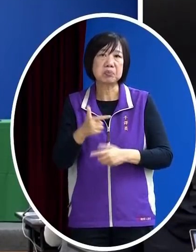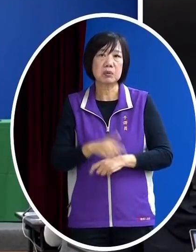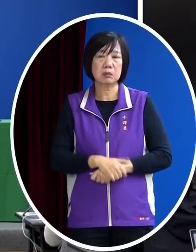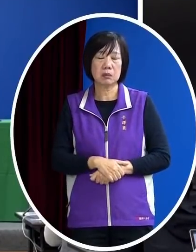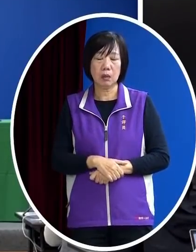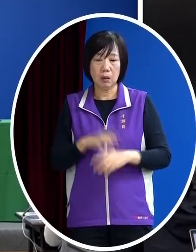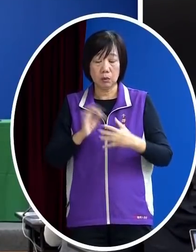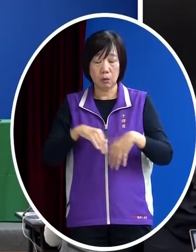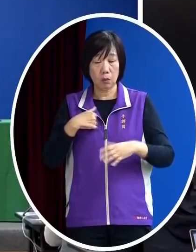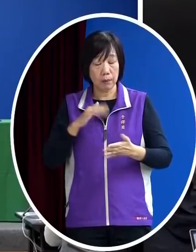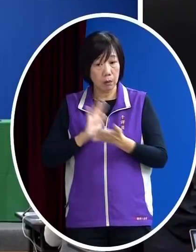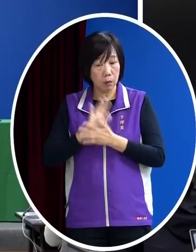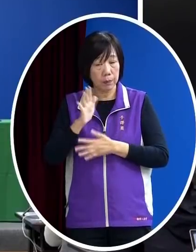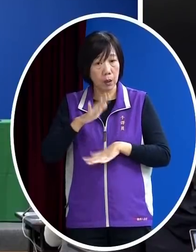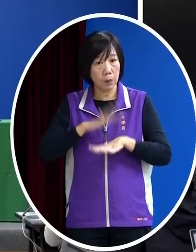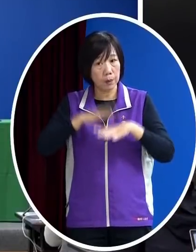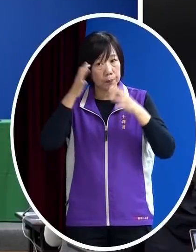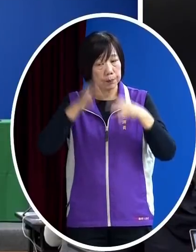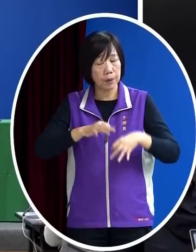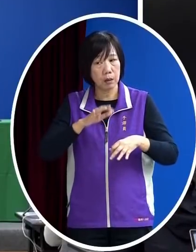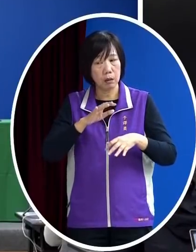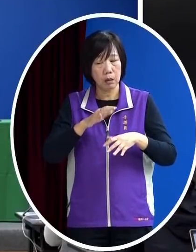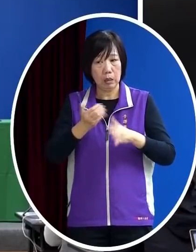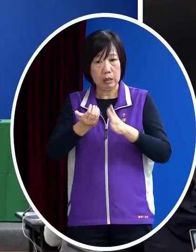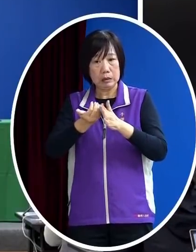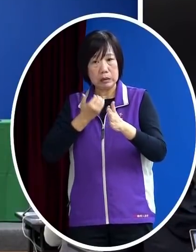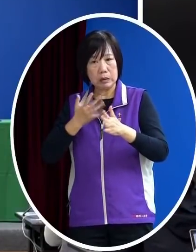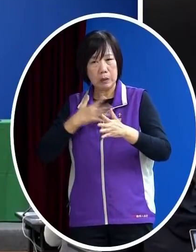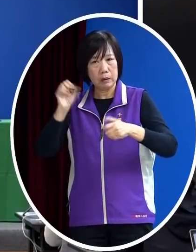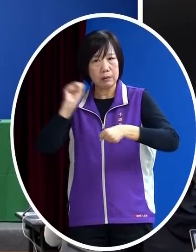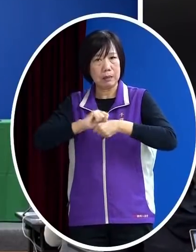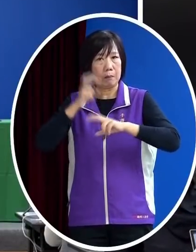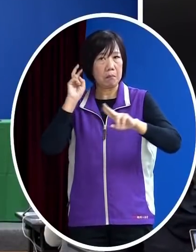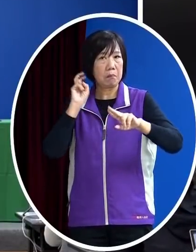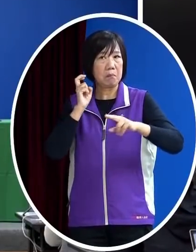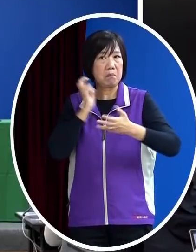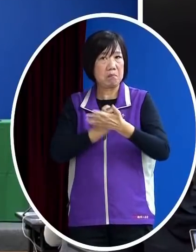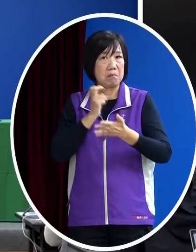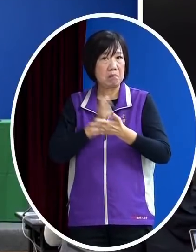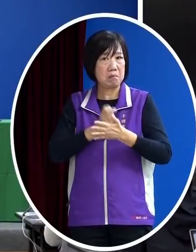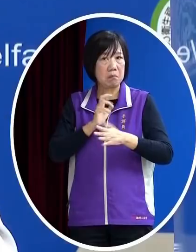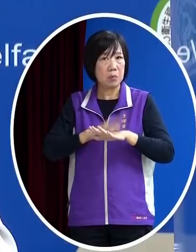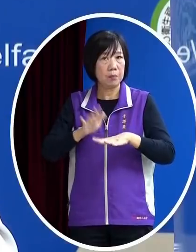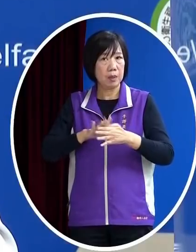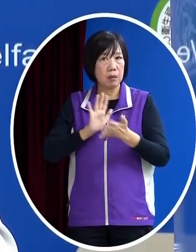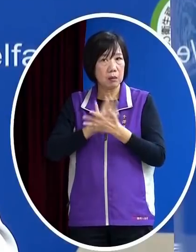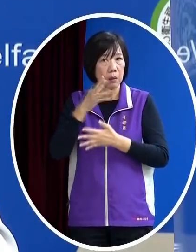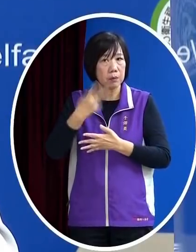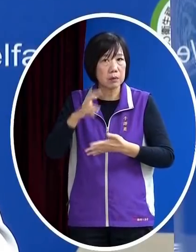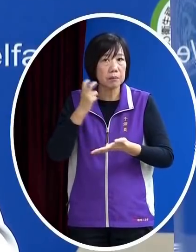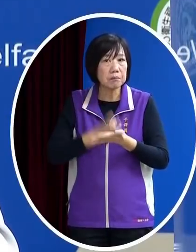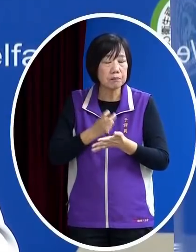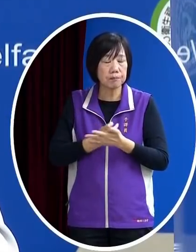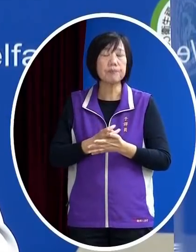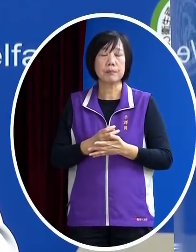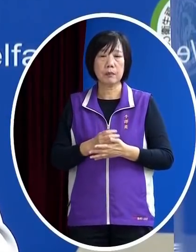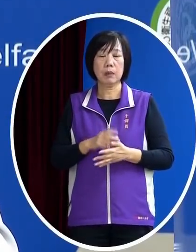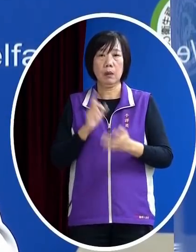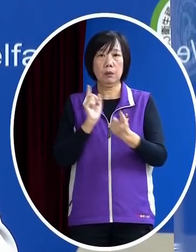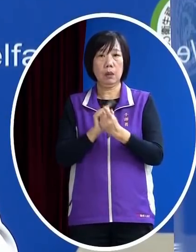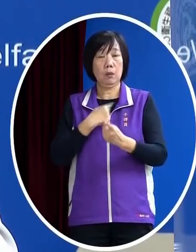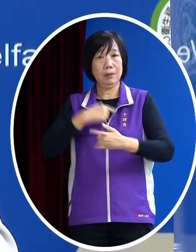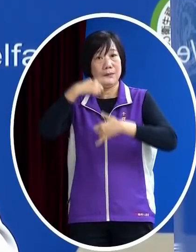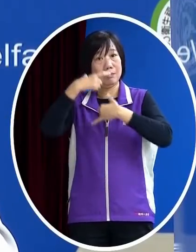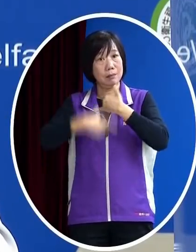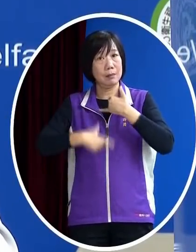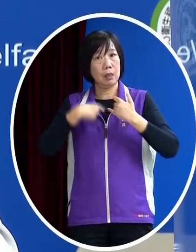会不会来检讨，就有关机组员的防疫？之前有说要加严，那请问现在的进度怎么样？谢谢。 有对于机组员的管理基